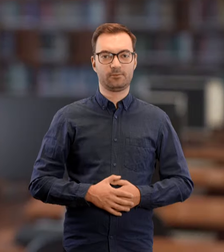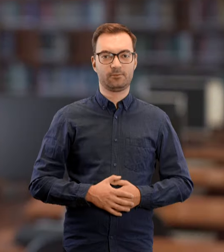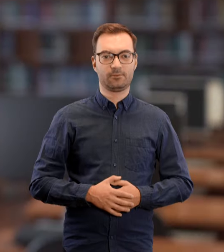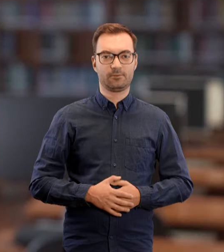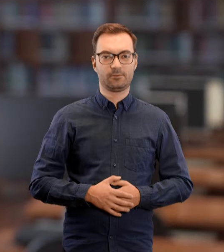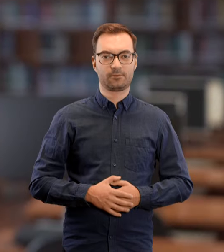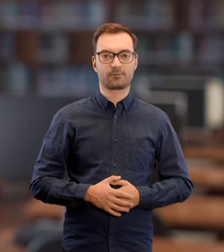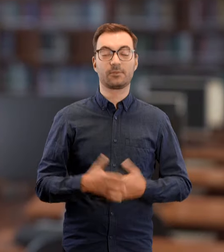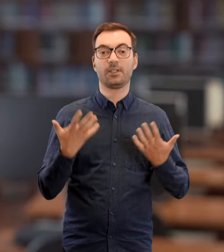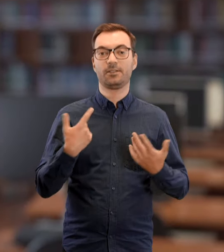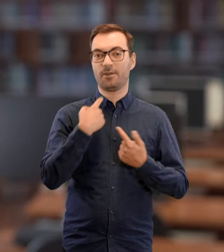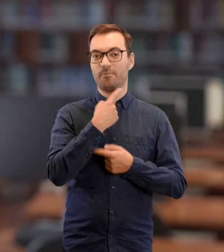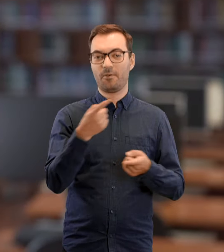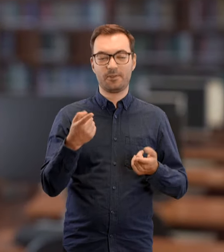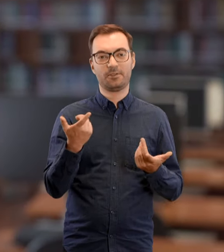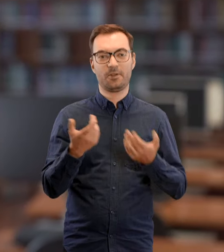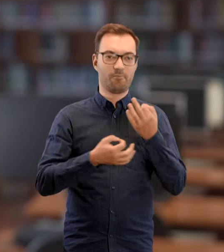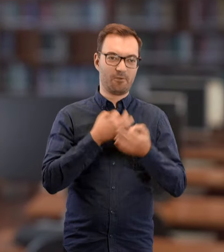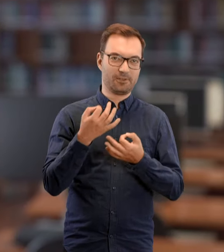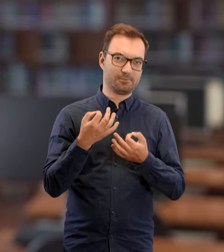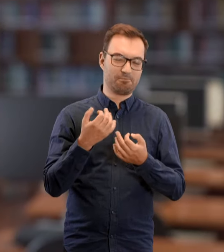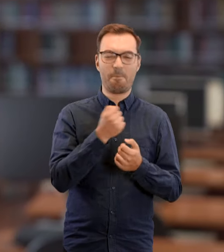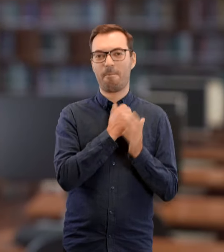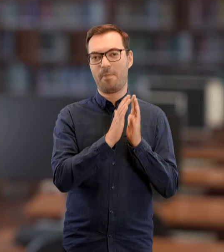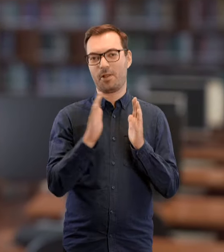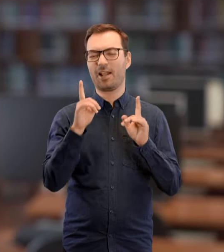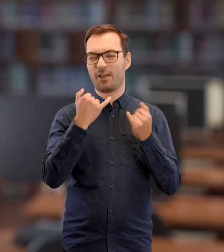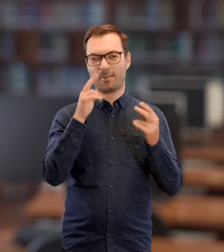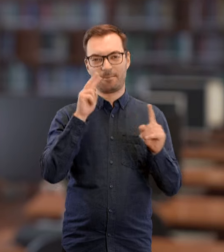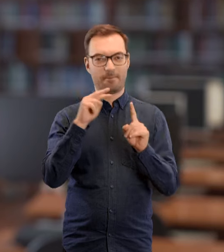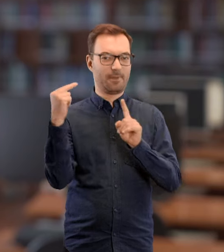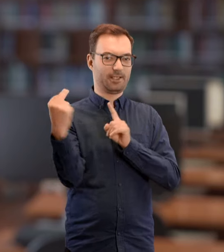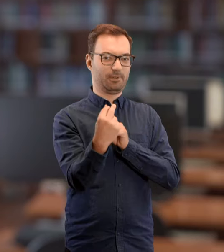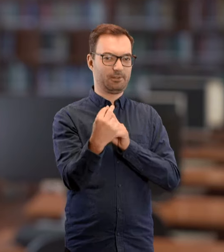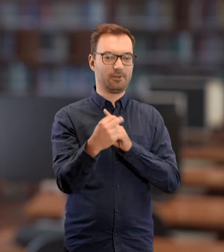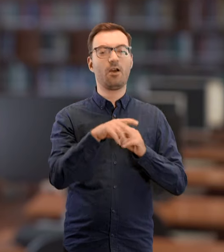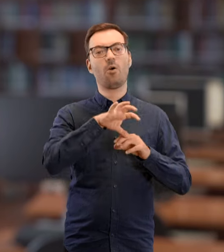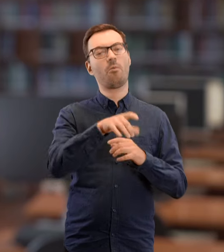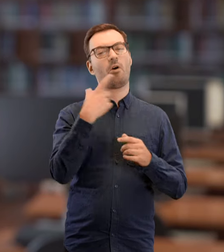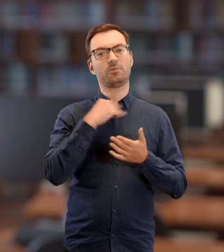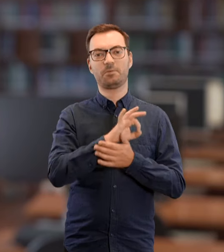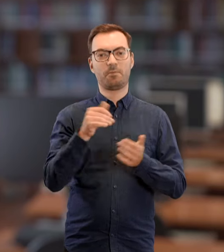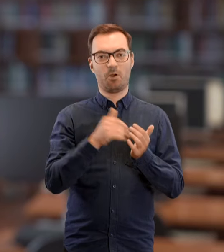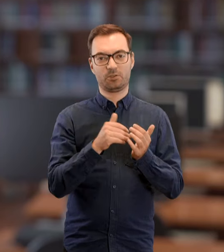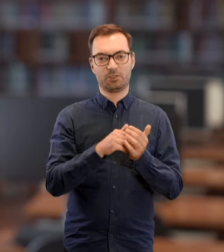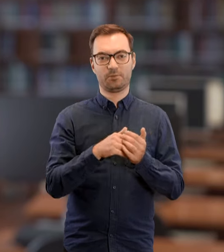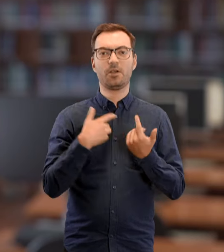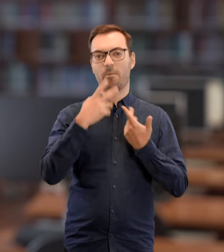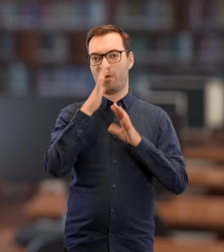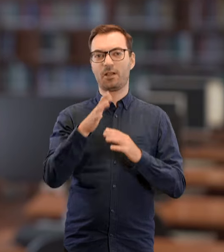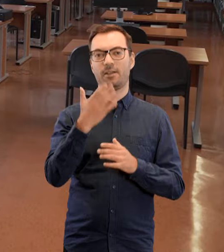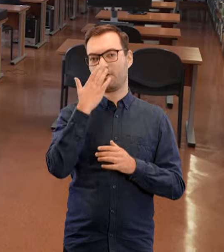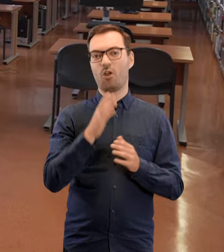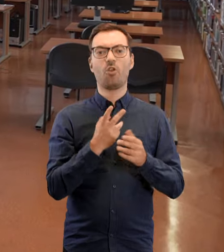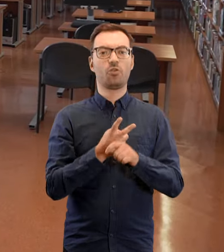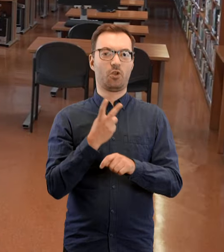Chciałbym Państwu powiedzieć o bibliotece trochę z innej perspektywy, z perspektywy osób ze szczególnymi potrzebami i o dostępności naszej biblioteki